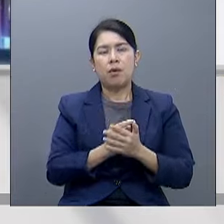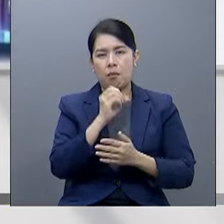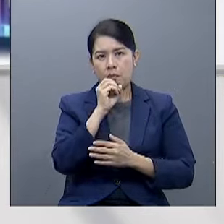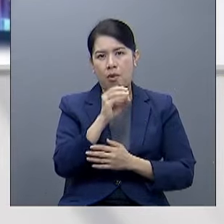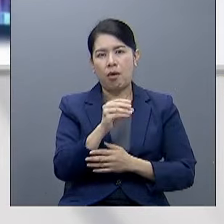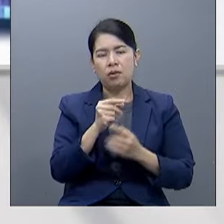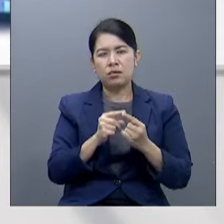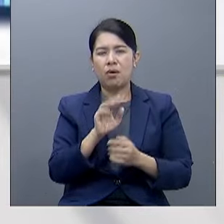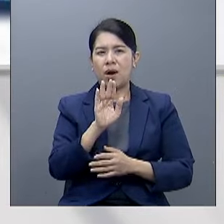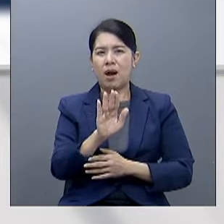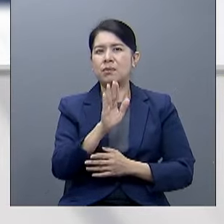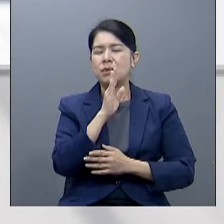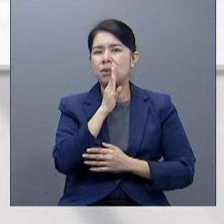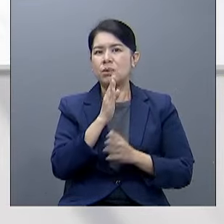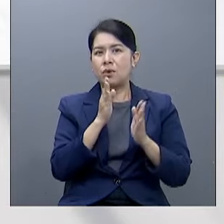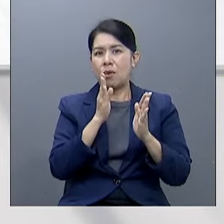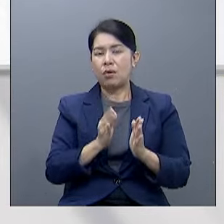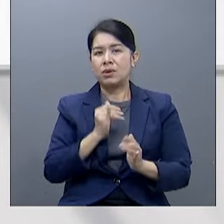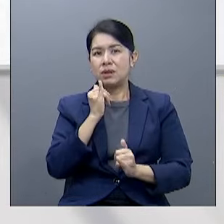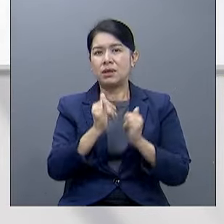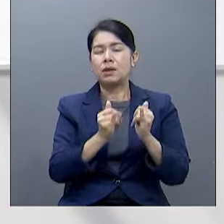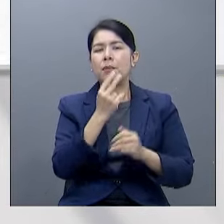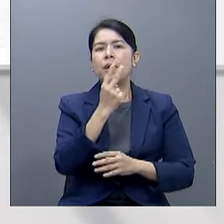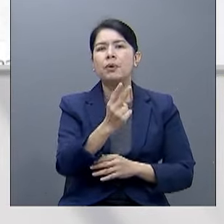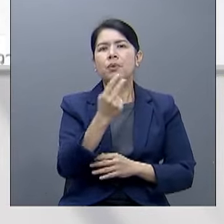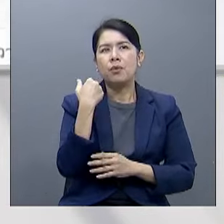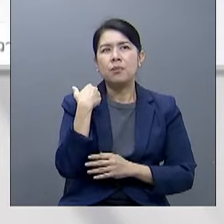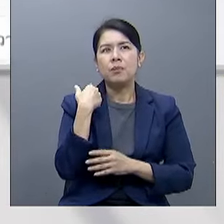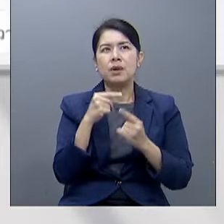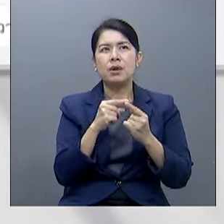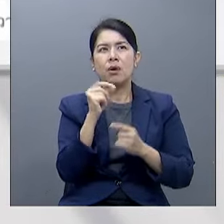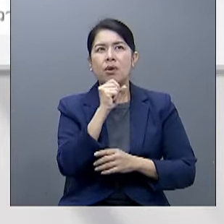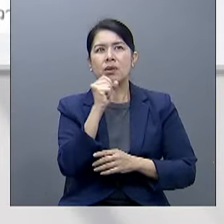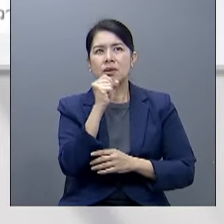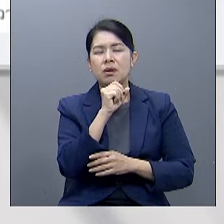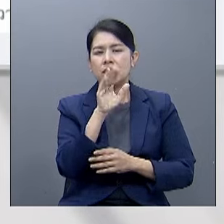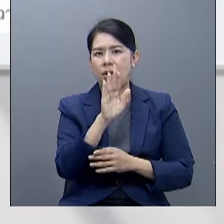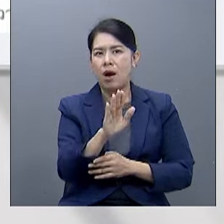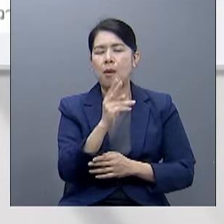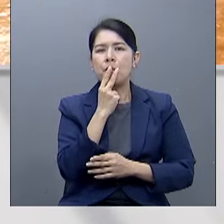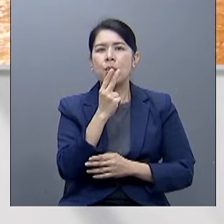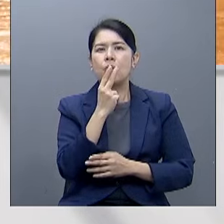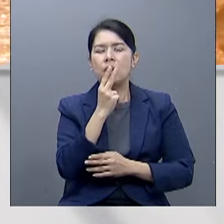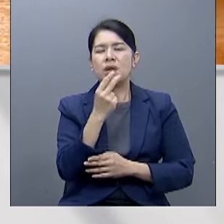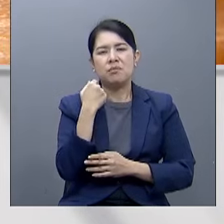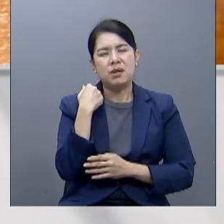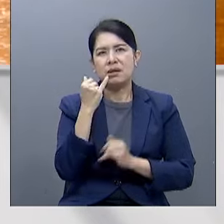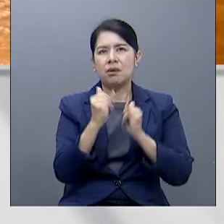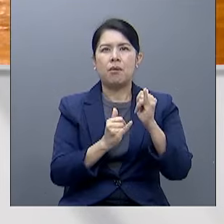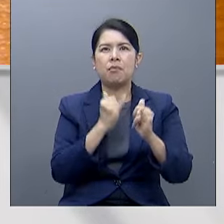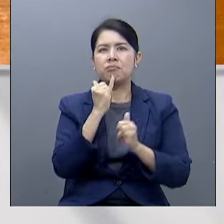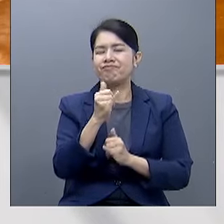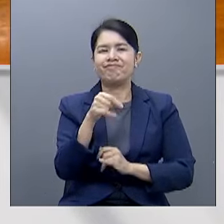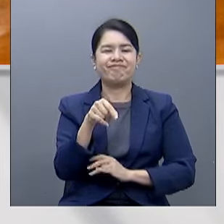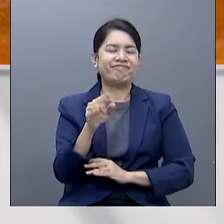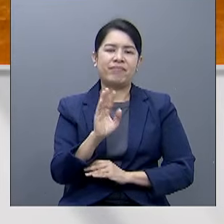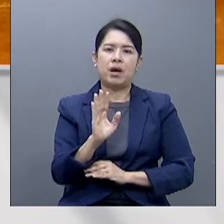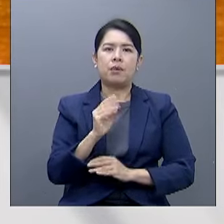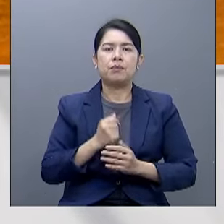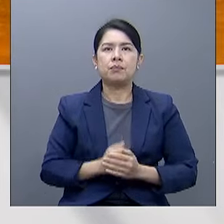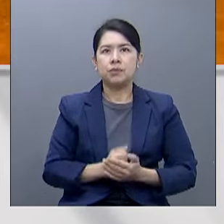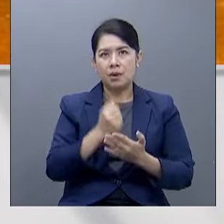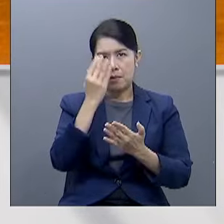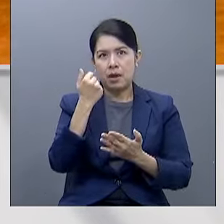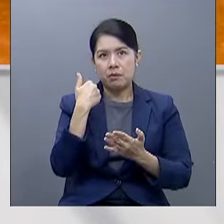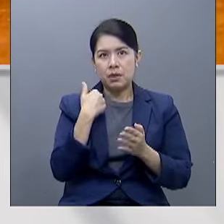ให้คนที่เข้าไปรับชมคอนเสิร์ตของคุณก้องนำเอาพอร์ตบุหรี่ไฟฟ้าเข้าไปในงานแสดงคอนเสิร์ตของเขาได้ค่ะก็มี